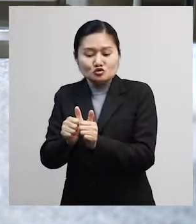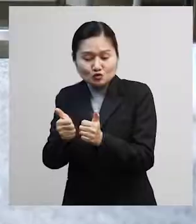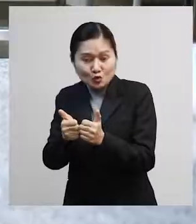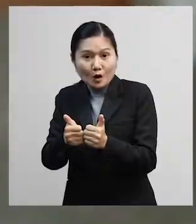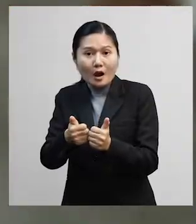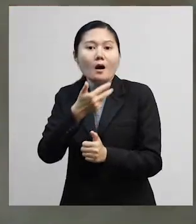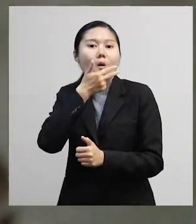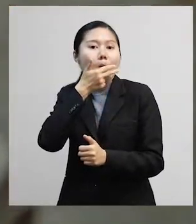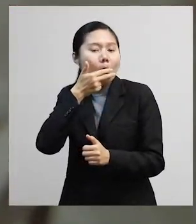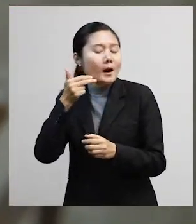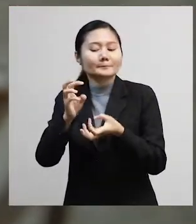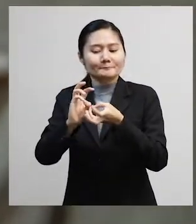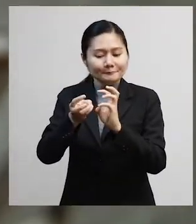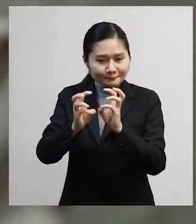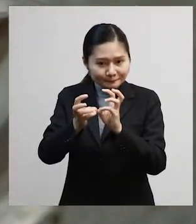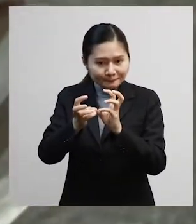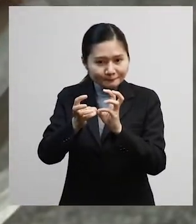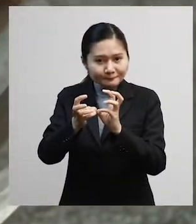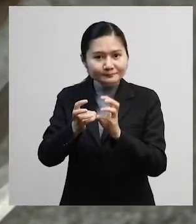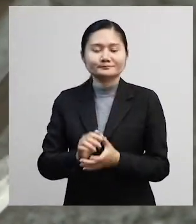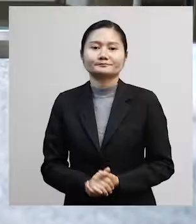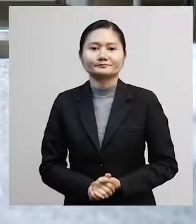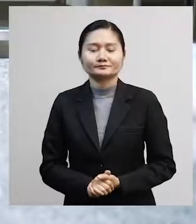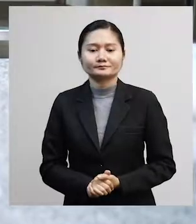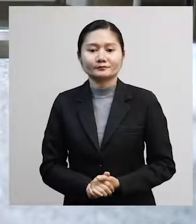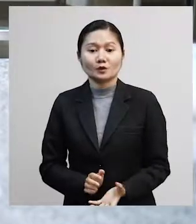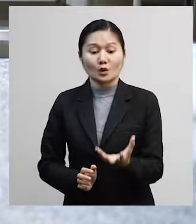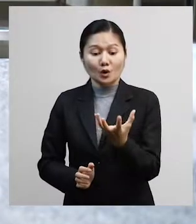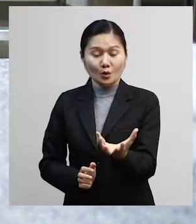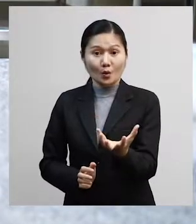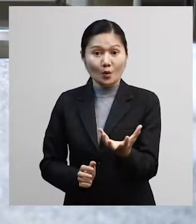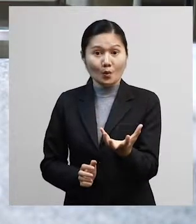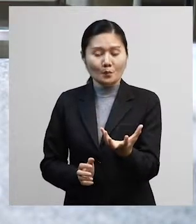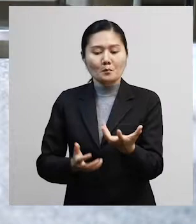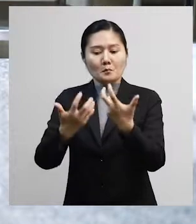าลนะคะโดยเราจะใช้เครื่องผสมนะค